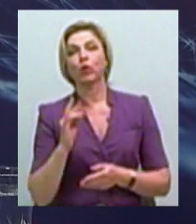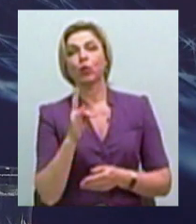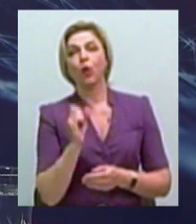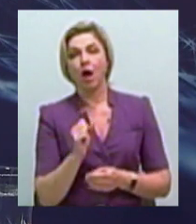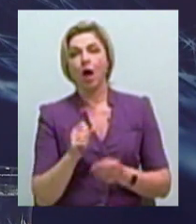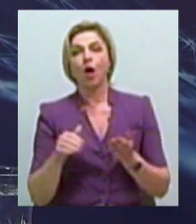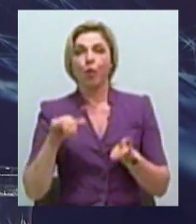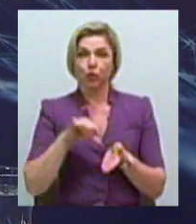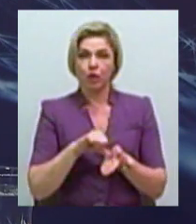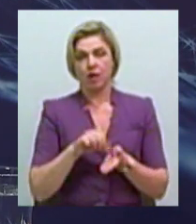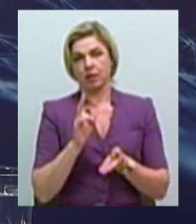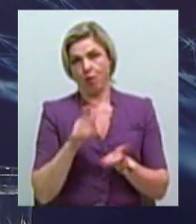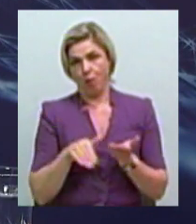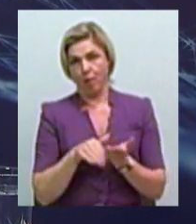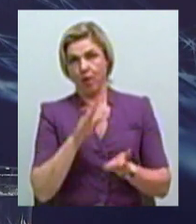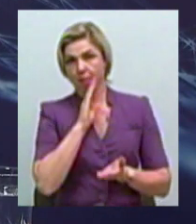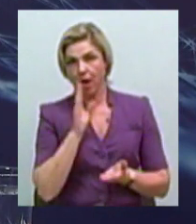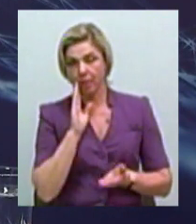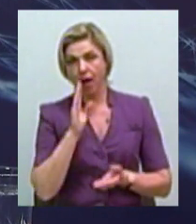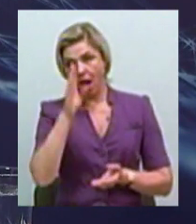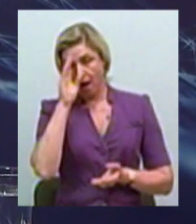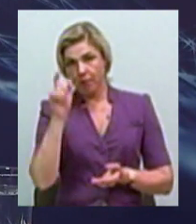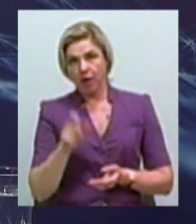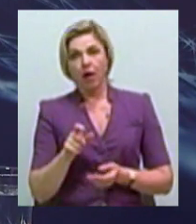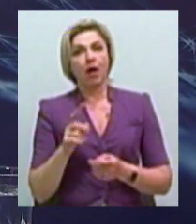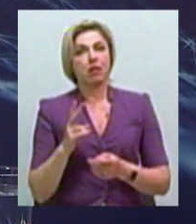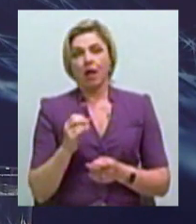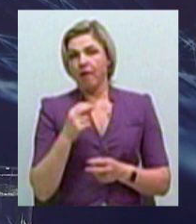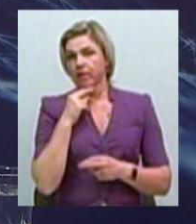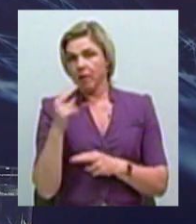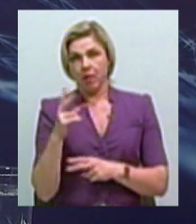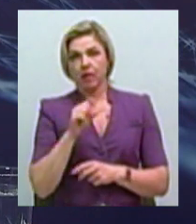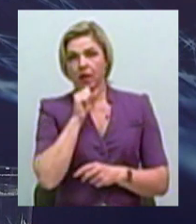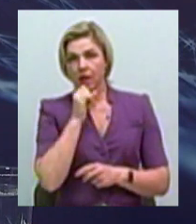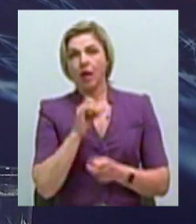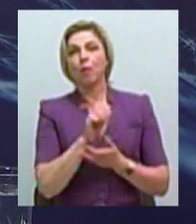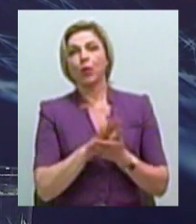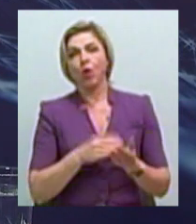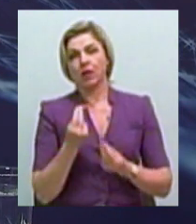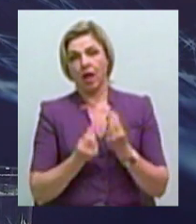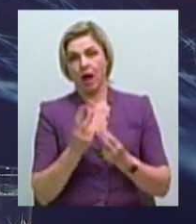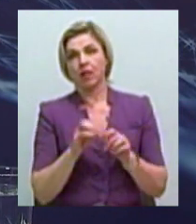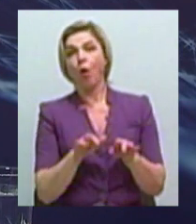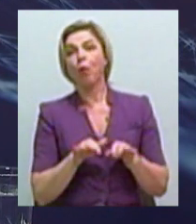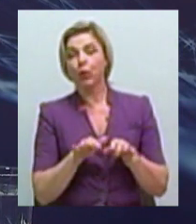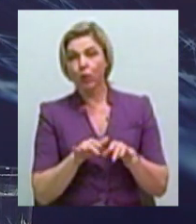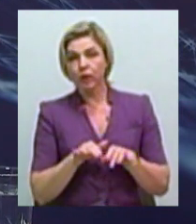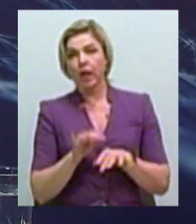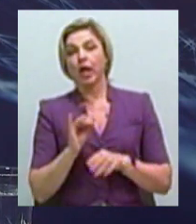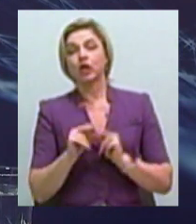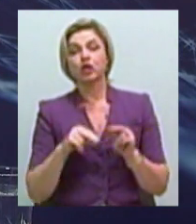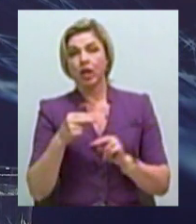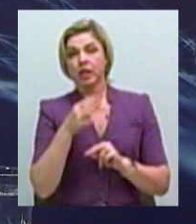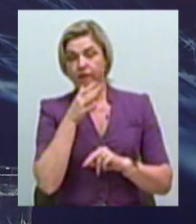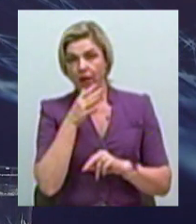до допомоги матері. Парубок не звернув уваги на дідуся та продовжив грати на комп'ютері. Через деякий